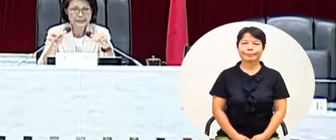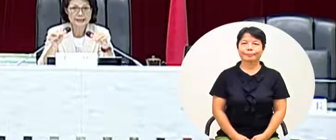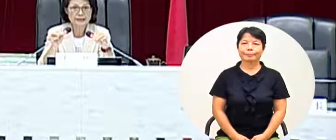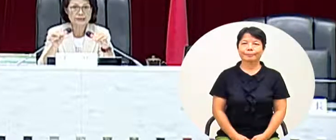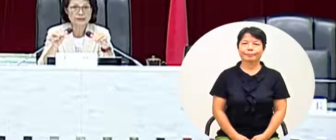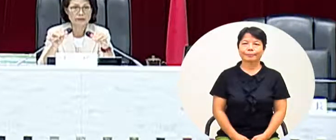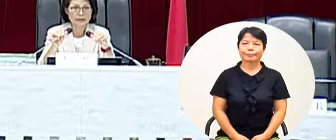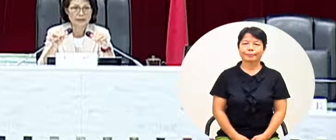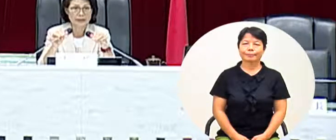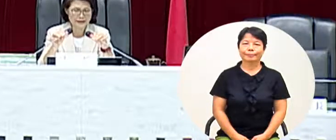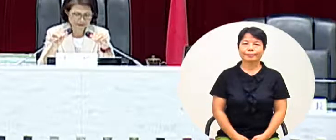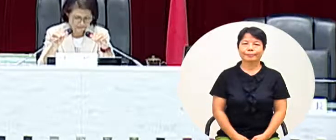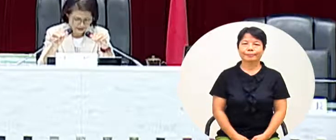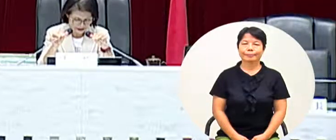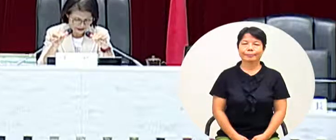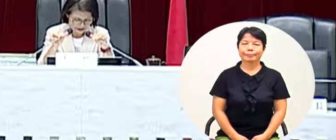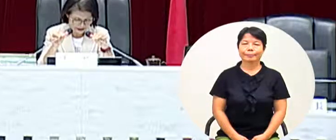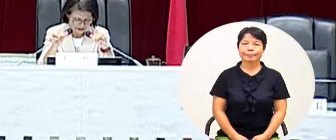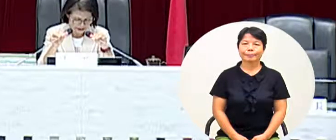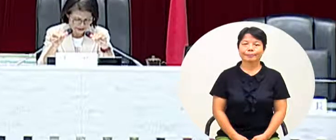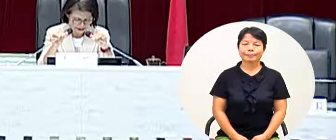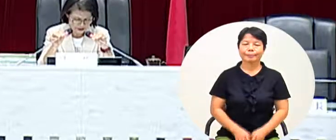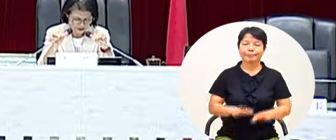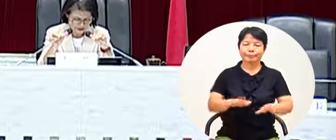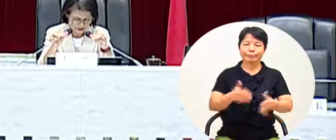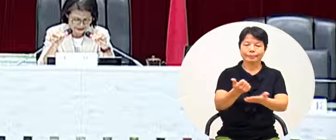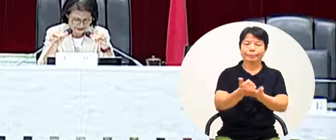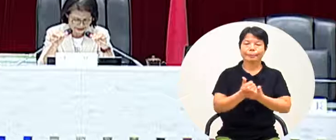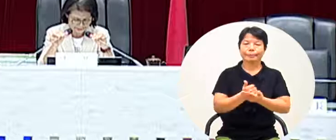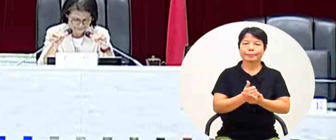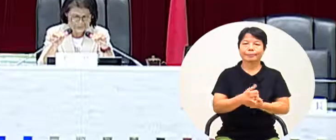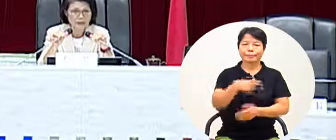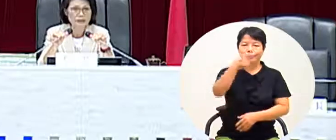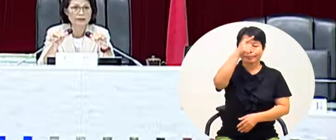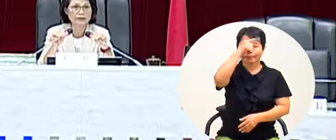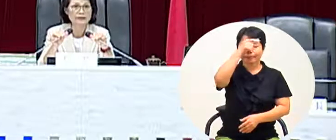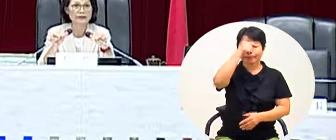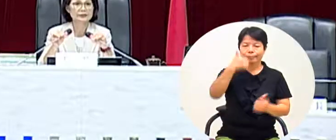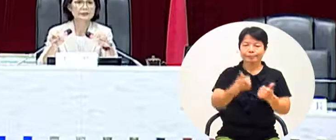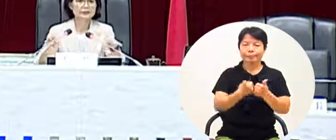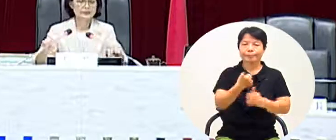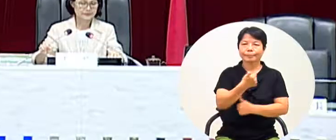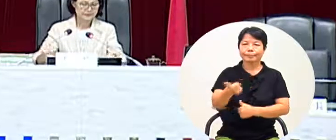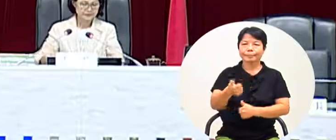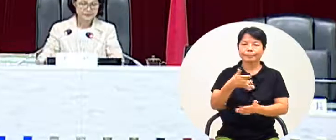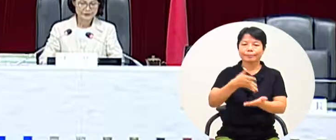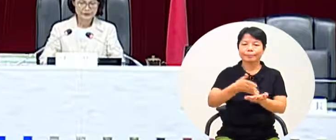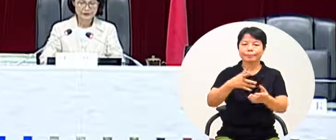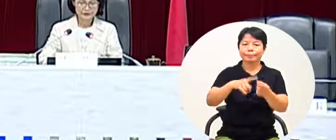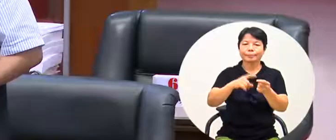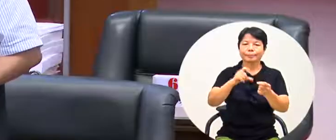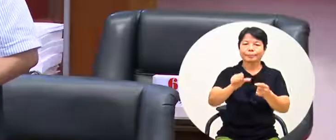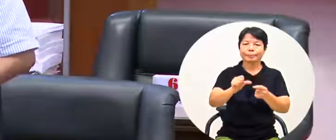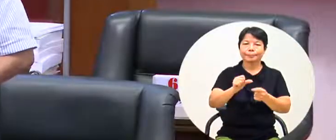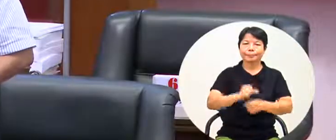现在请黄天煌议员咨询，时间十五分钟。 大会